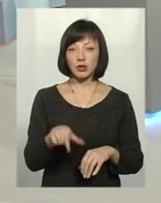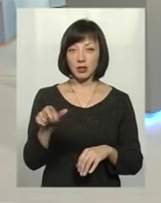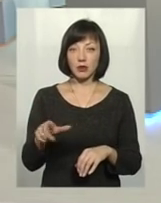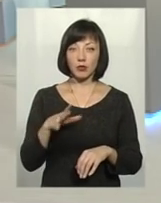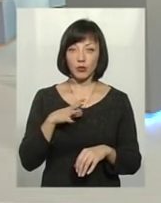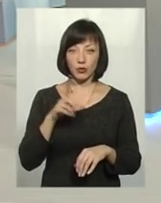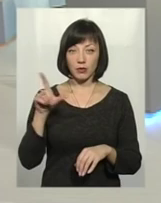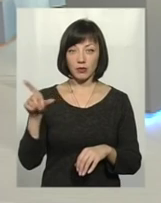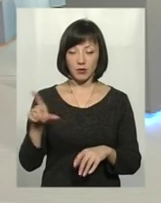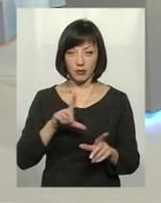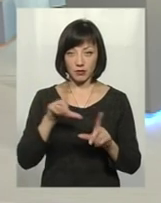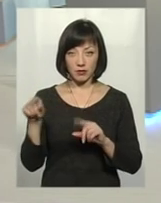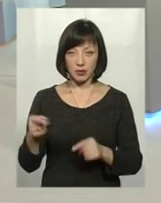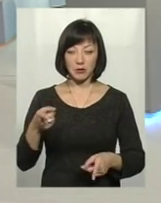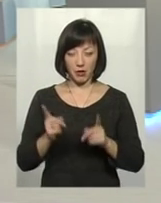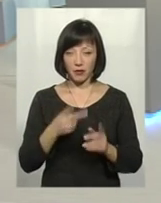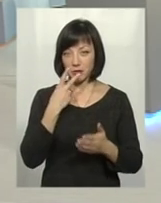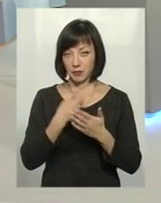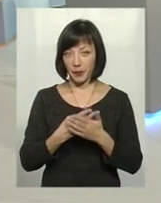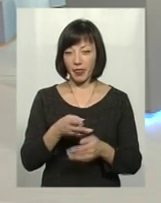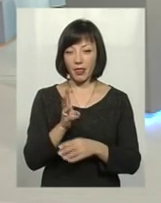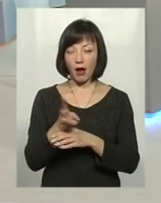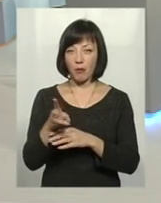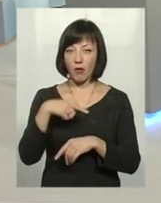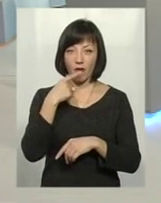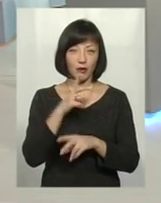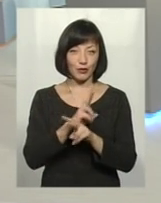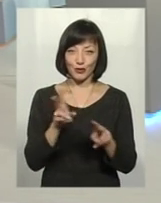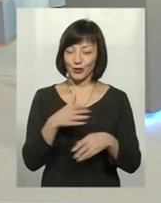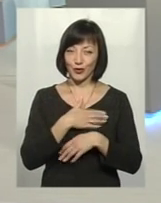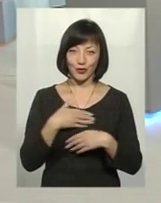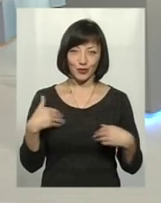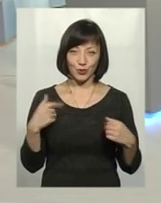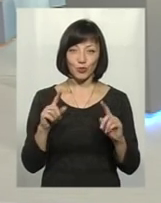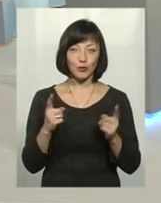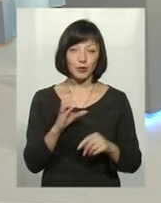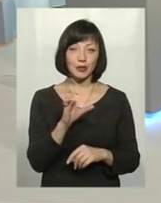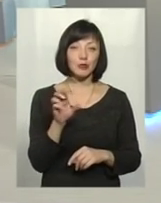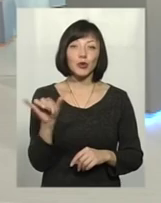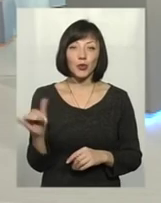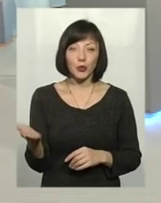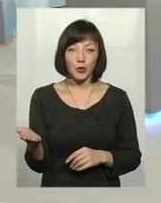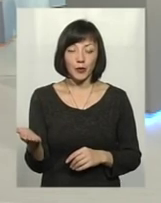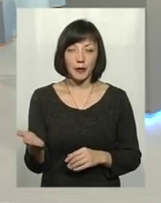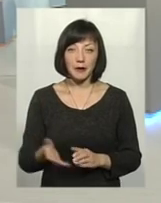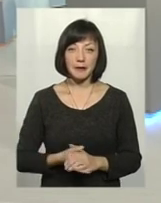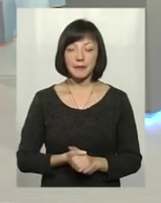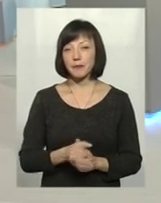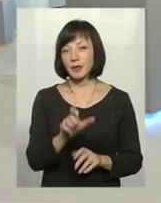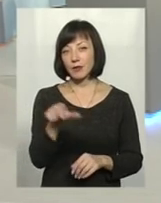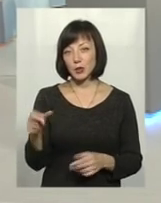були, виїжджали справді. На камеру говорити ніхто не хочеться, тому що СБУ в